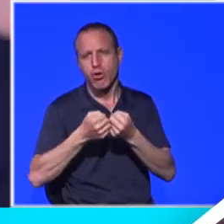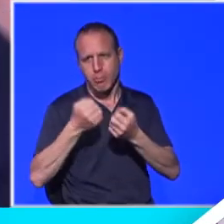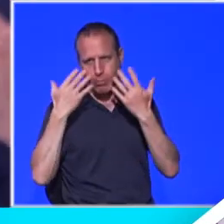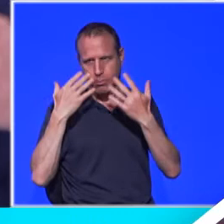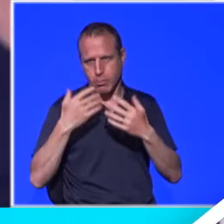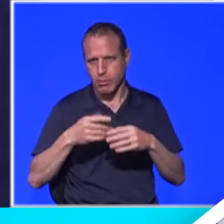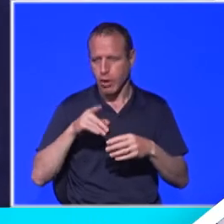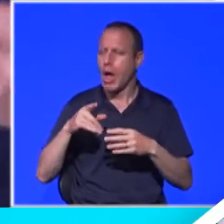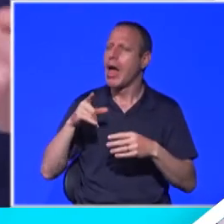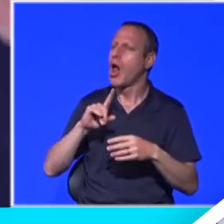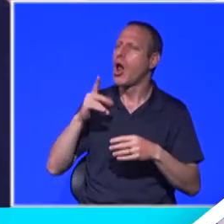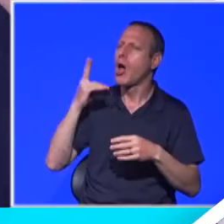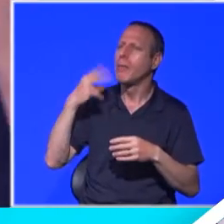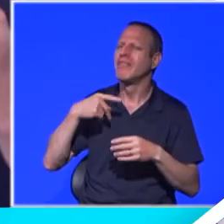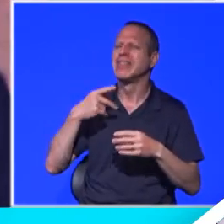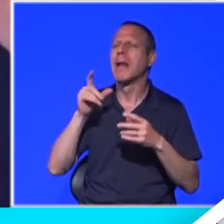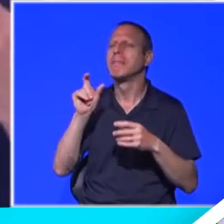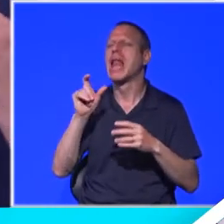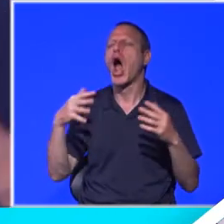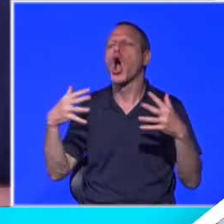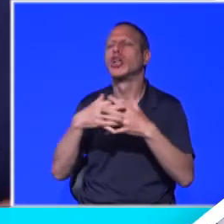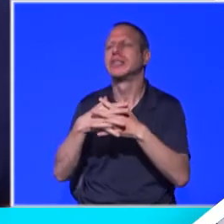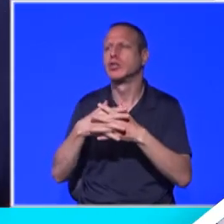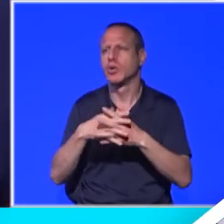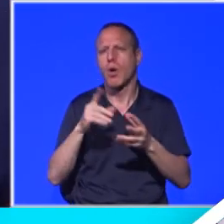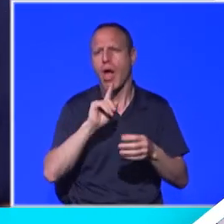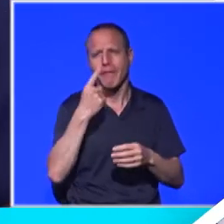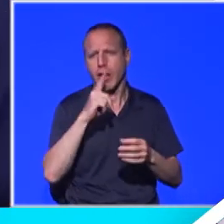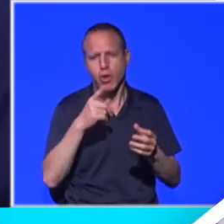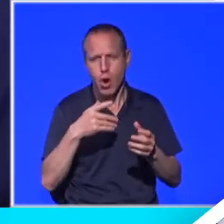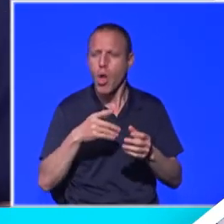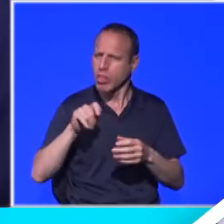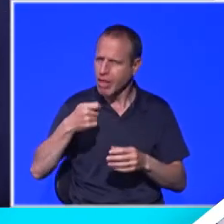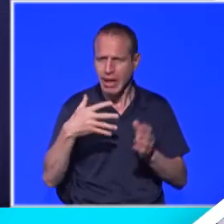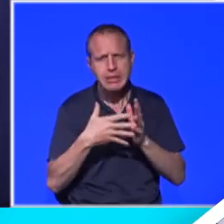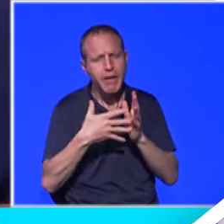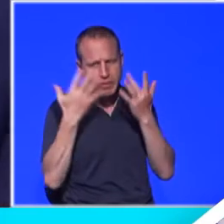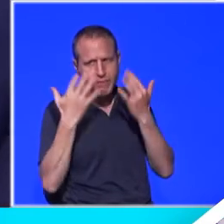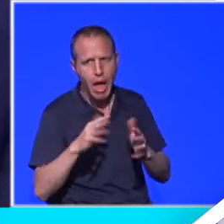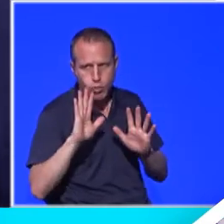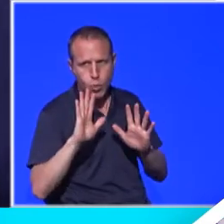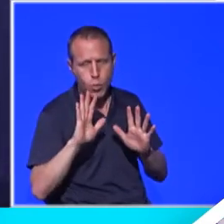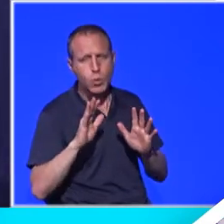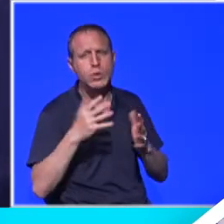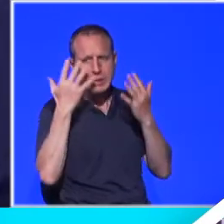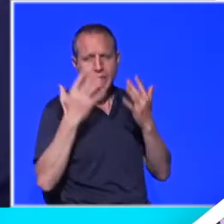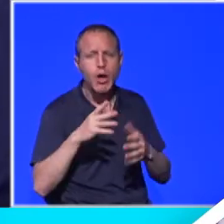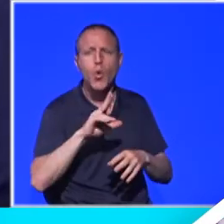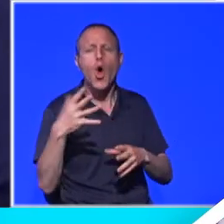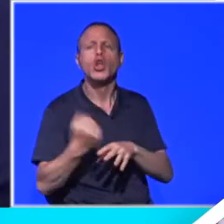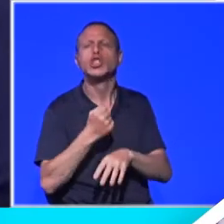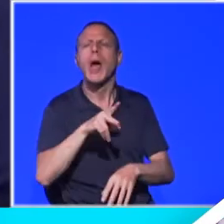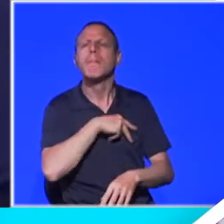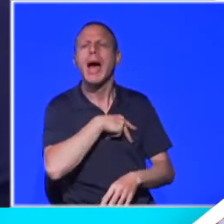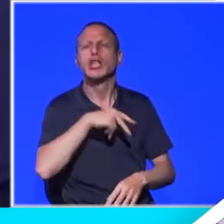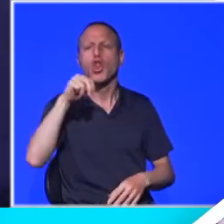על המילה הזאת, קונסנזוס. מבחינת הפריון, אף אחד לא באמת מבחינת הלך הפריון, וספר דווקא ספרנו, כן, דווקא ספרנו, כן. ספרתם. ספרנו את כל זוכי פרס נובל